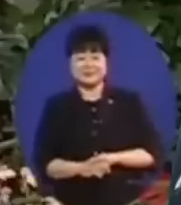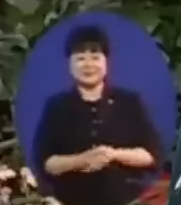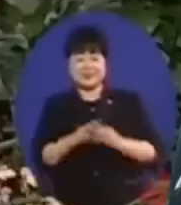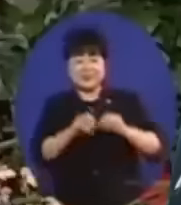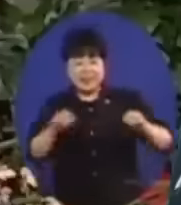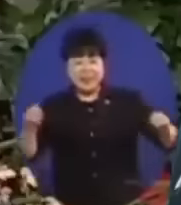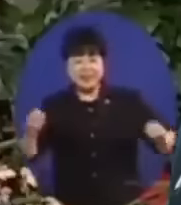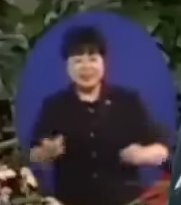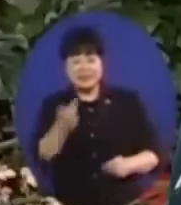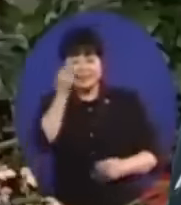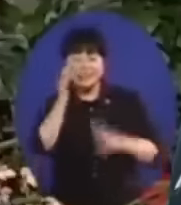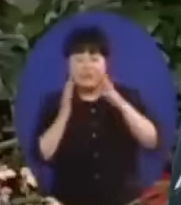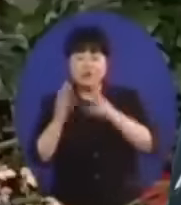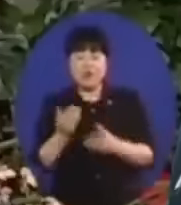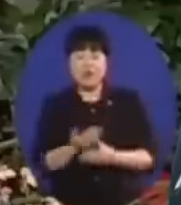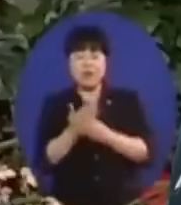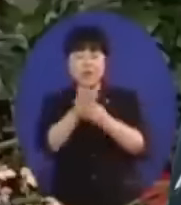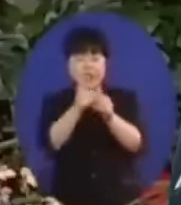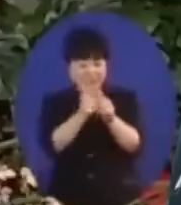땅은 생물로 번성하라.